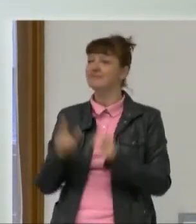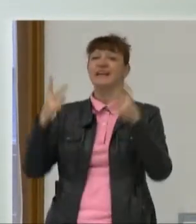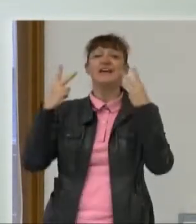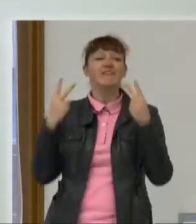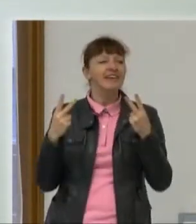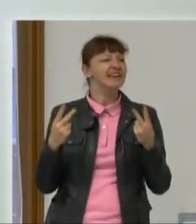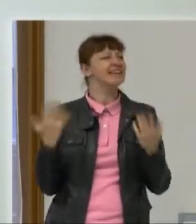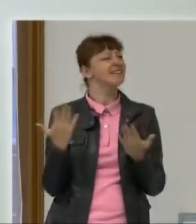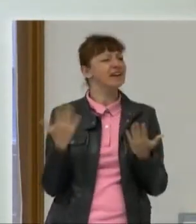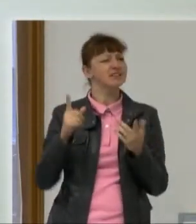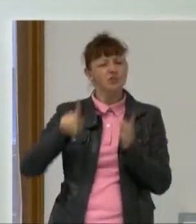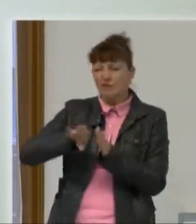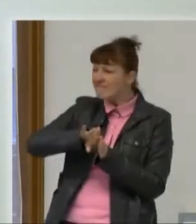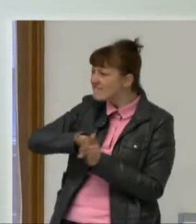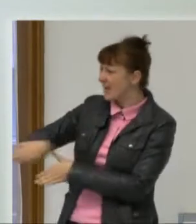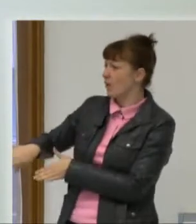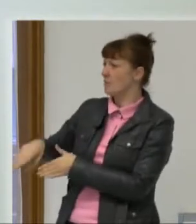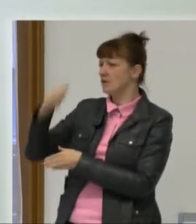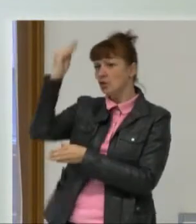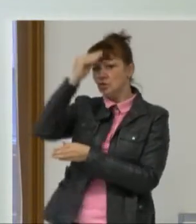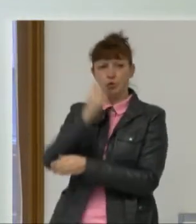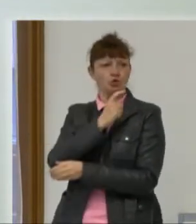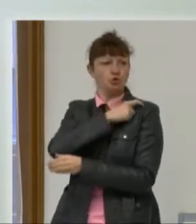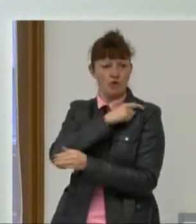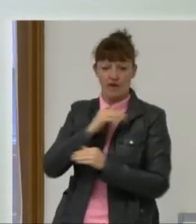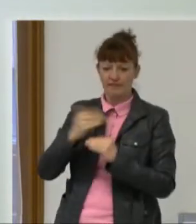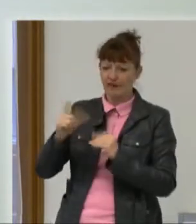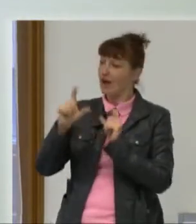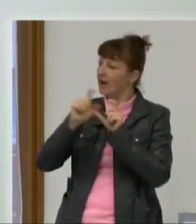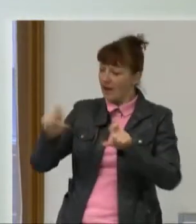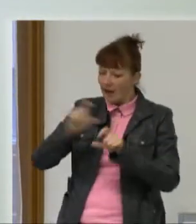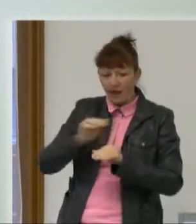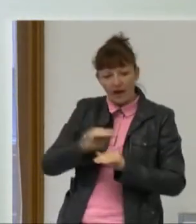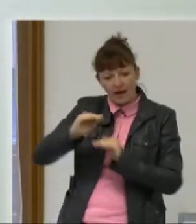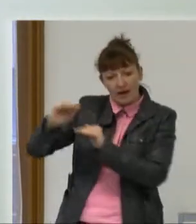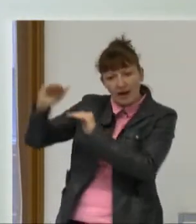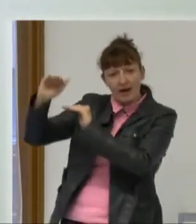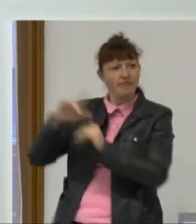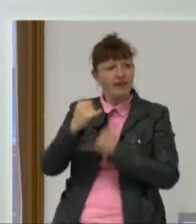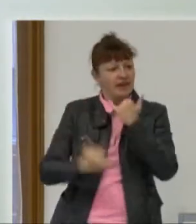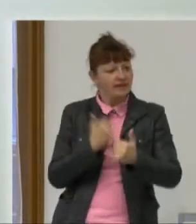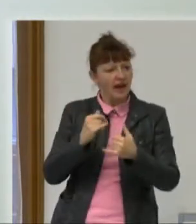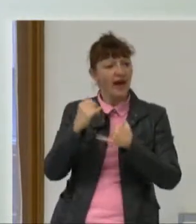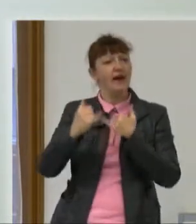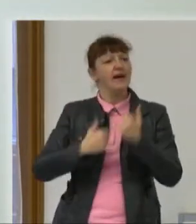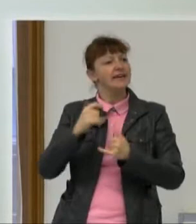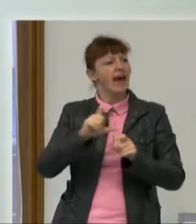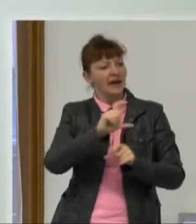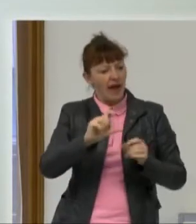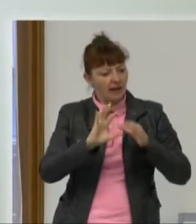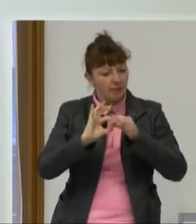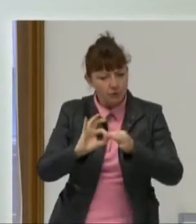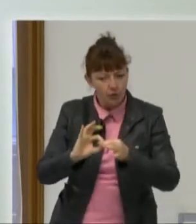wichtig wäre es, wegzukommen von schulstufenbezogenen Lehrgängen und auch jahrgangsbezogenen Lehrgängen hin zu